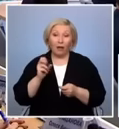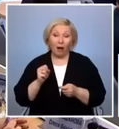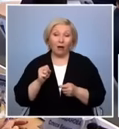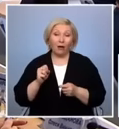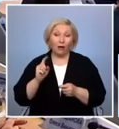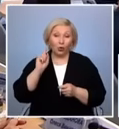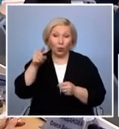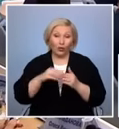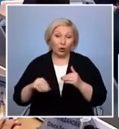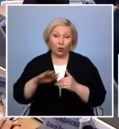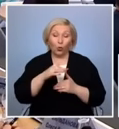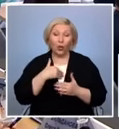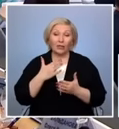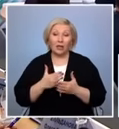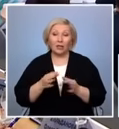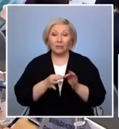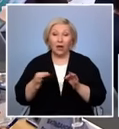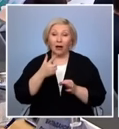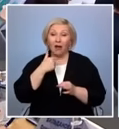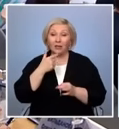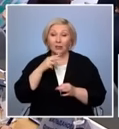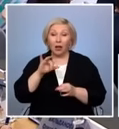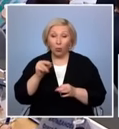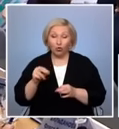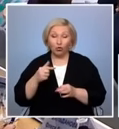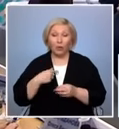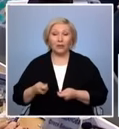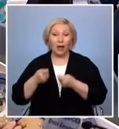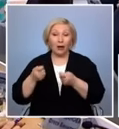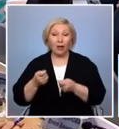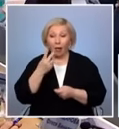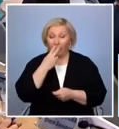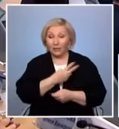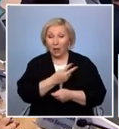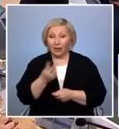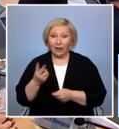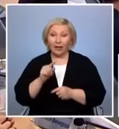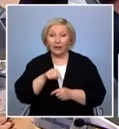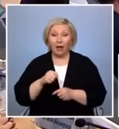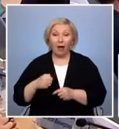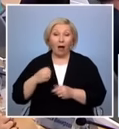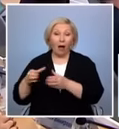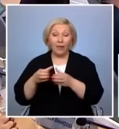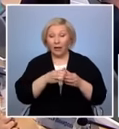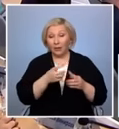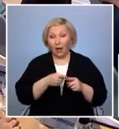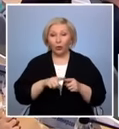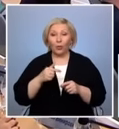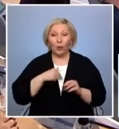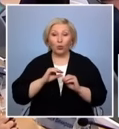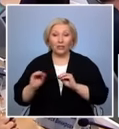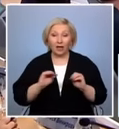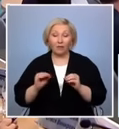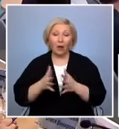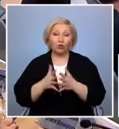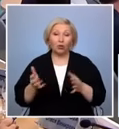от жителей к дорогому Ради Фаритовичу, ответила на 56 звонков в Центр управления регионом и